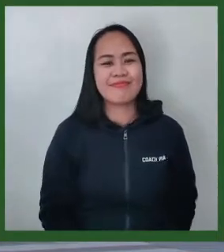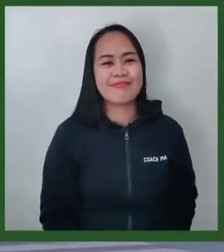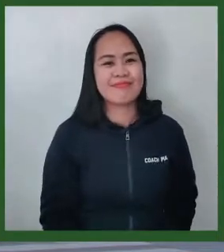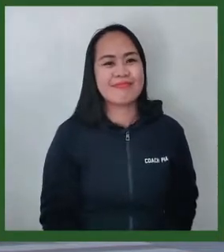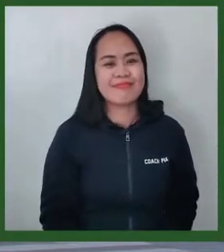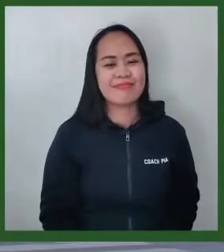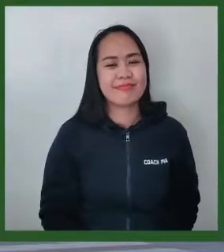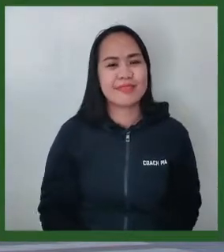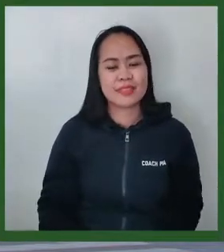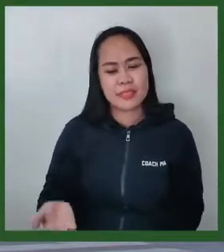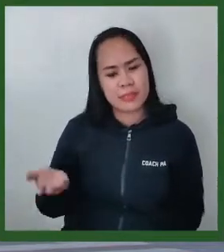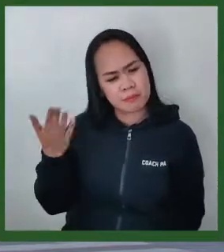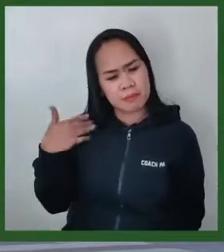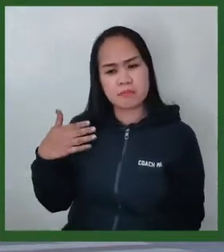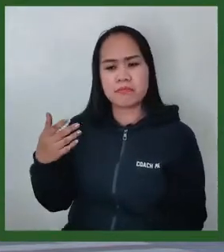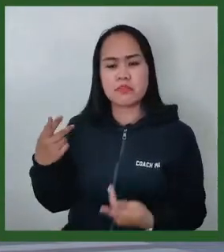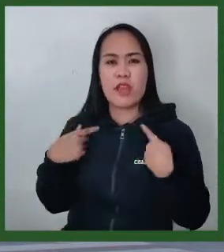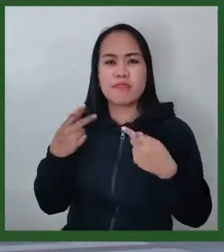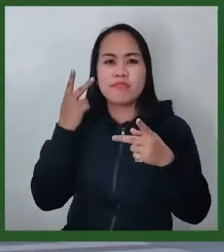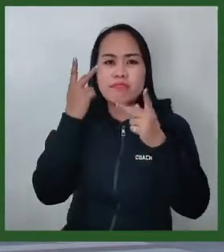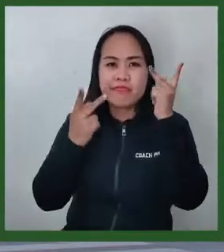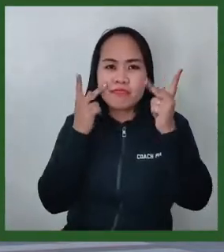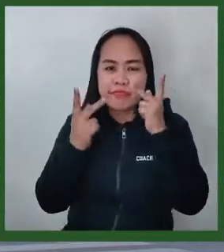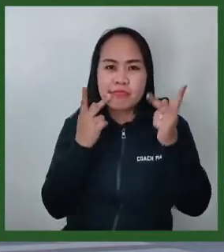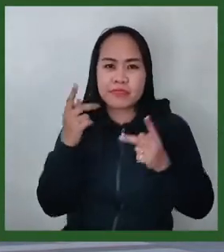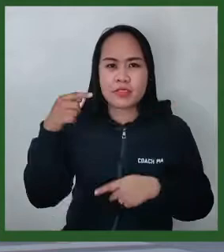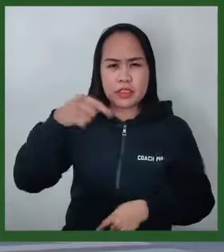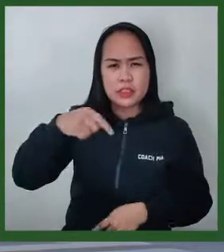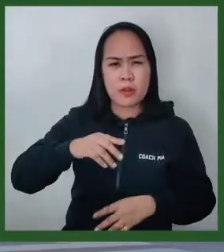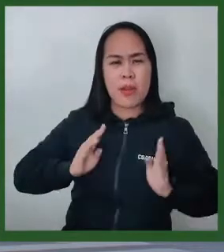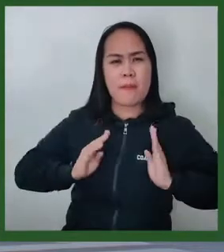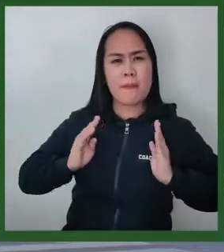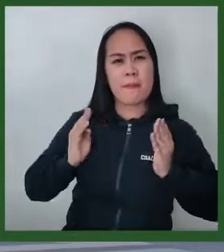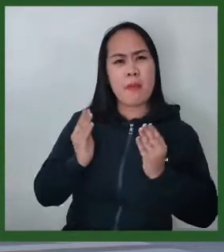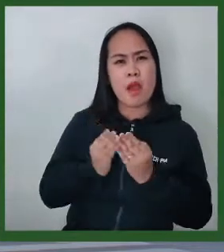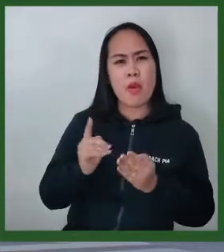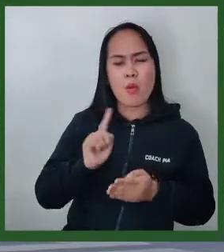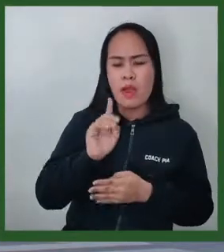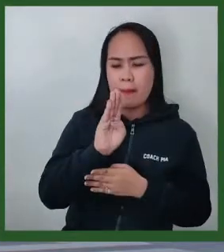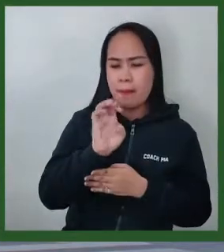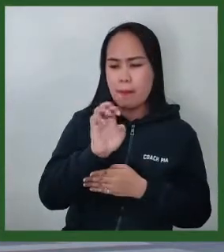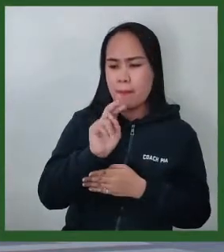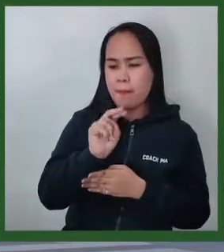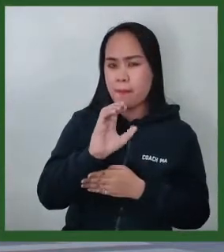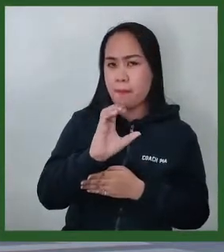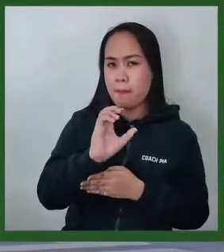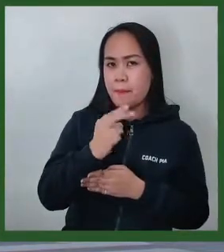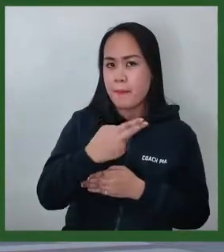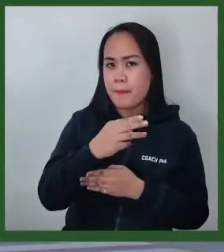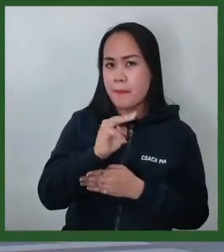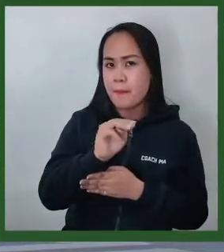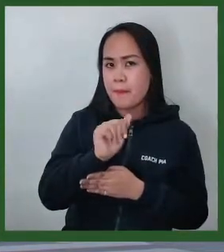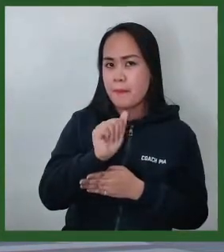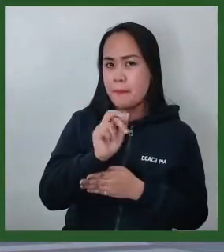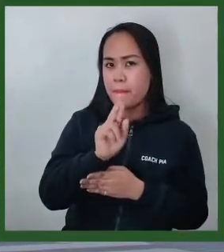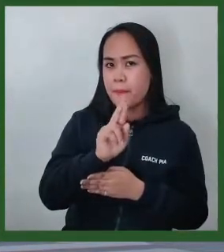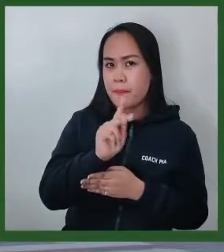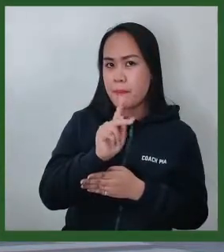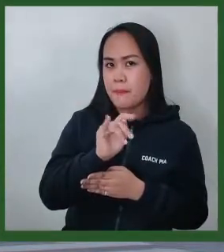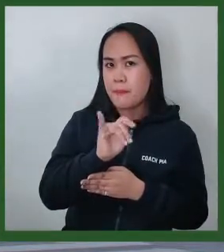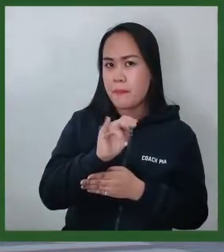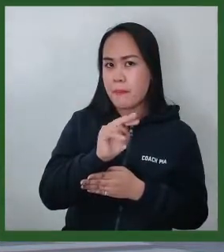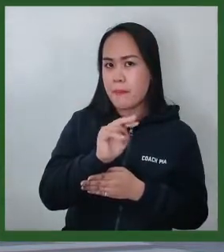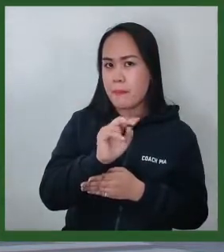Kamakailan lamang din po ay tayo po ay binisita, no, sa ating barangay upang makapag-benchmark lalong-lalo na muli sa, dahil sa